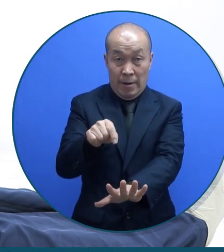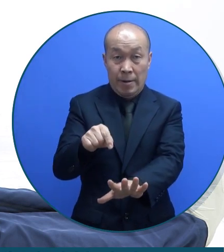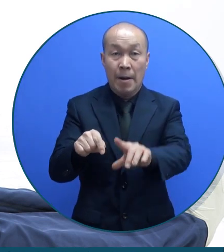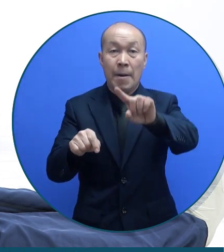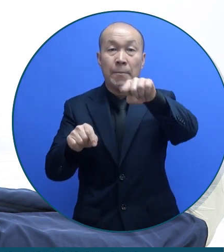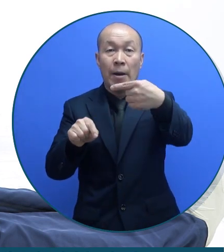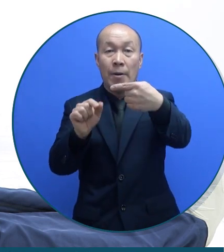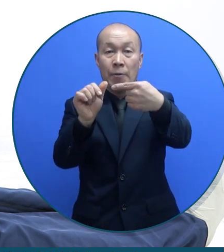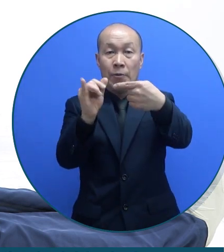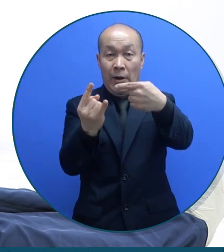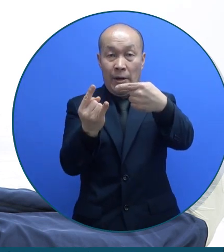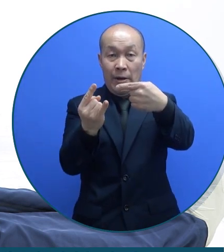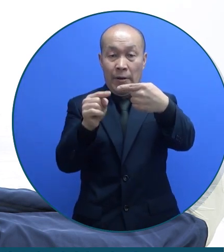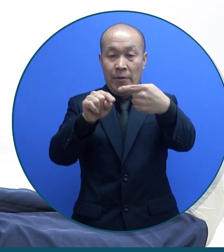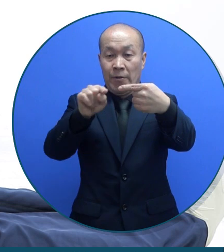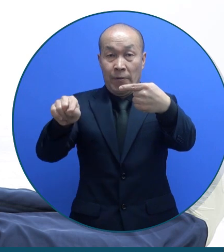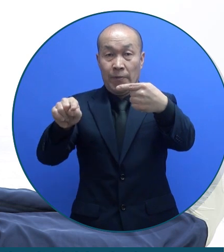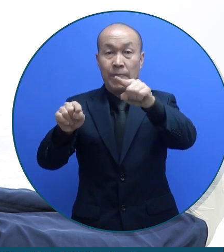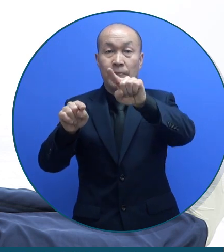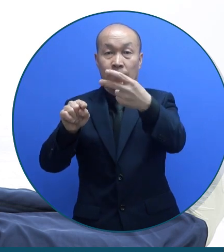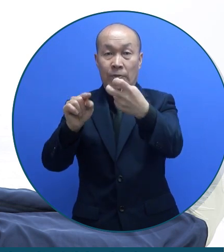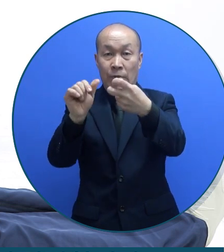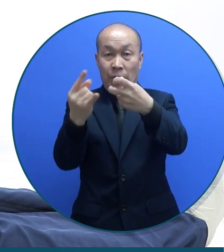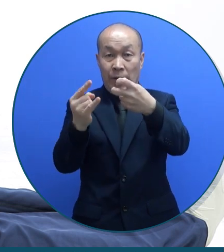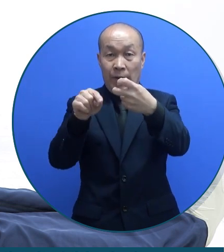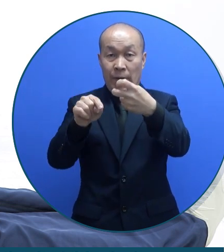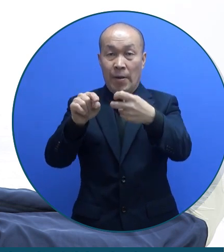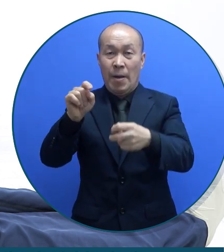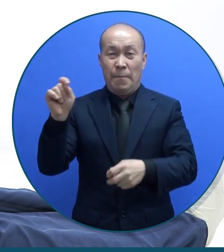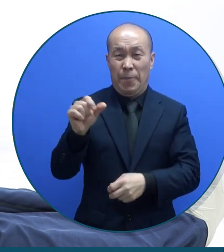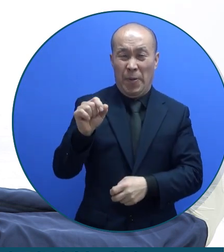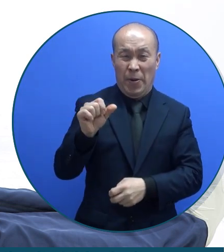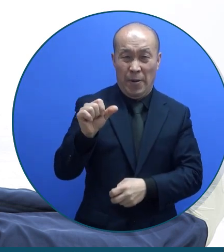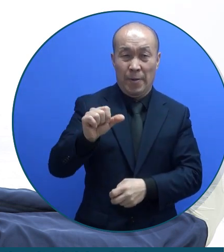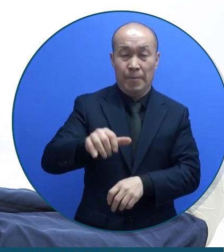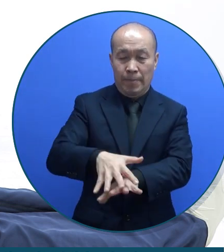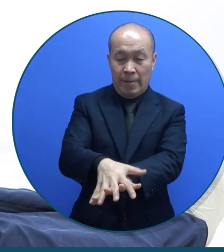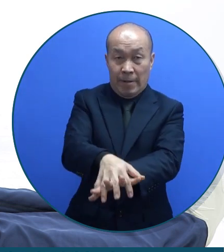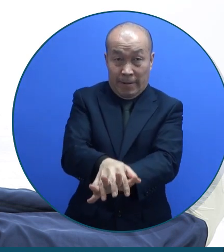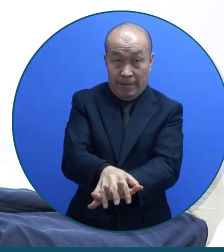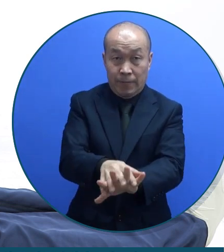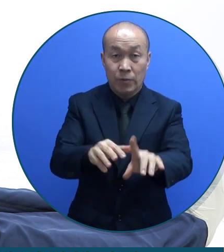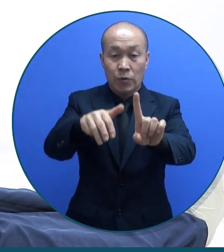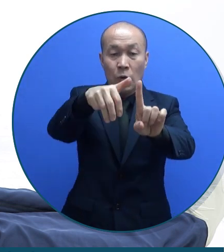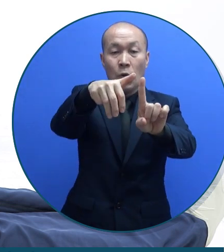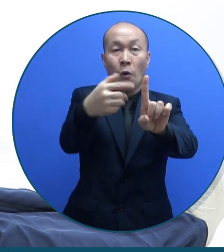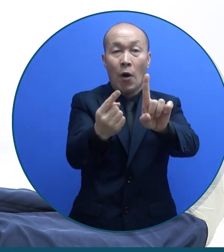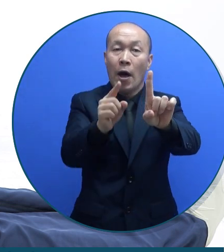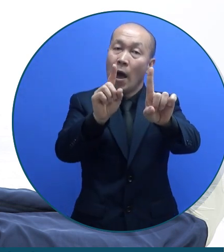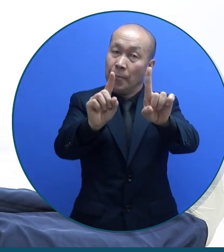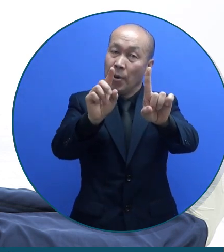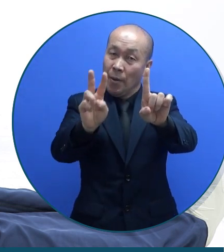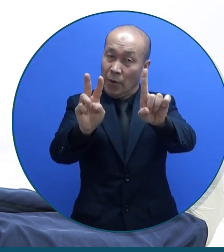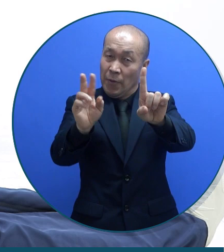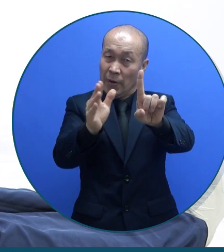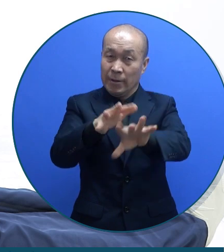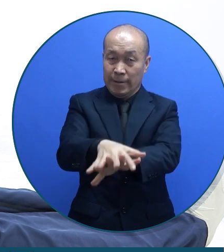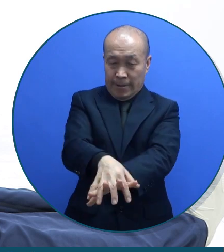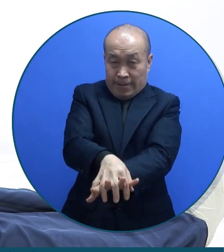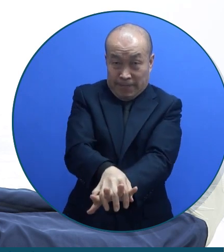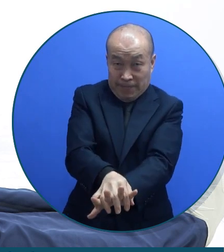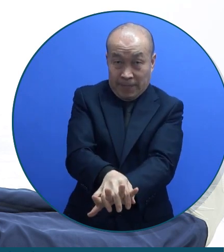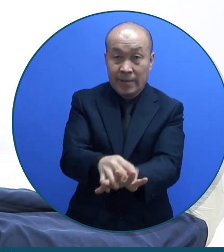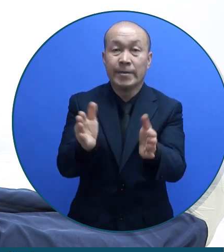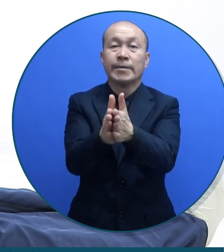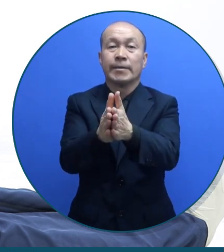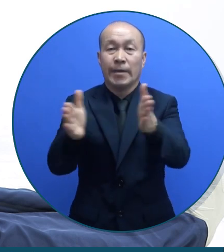압박의 속도는 분당 100에서 120회의 비율로 강하고 빠르게 압박합니다. 최소 1초에 한